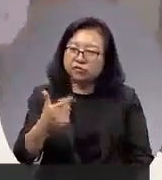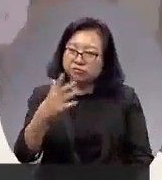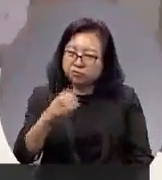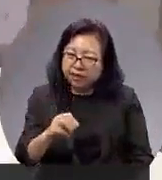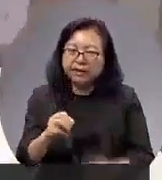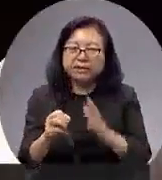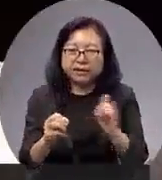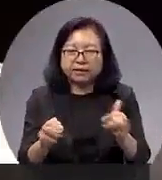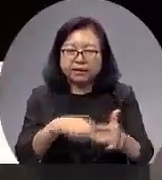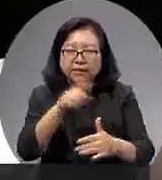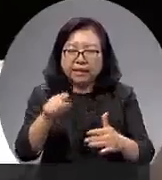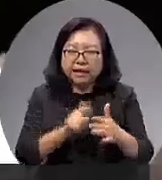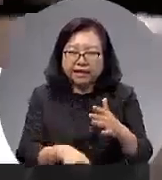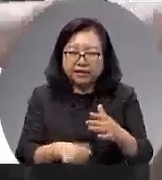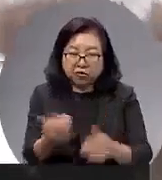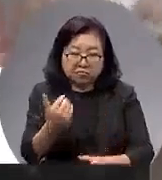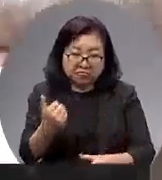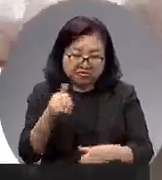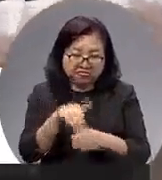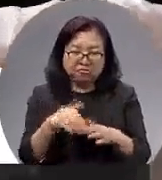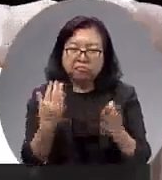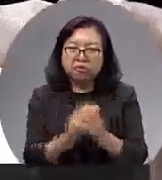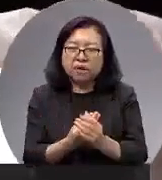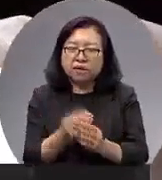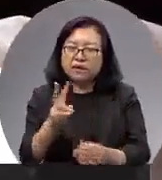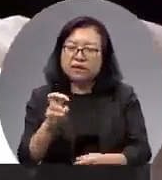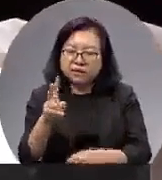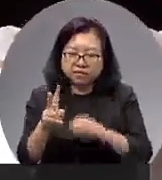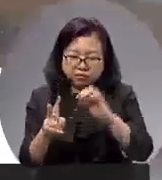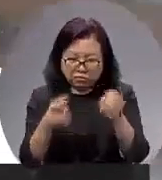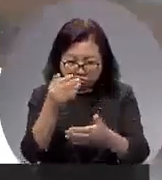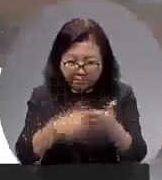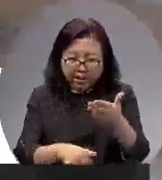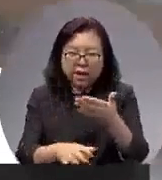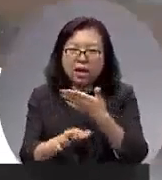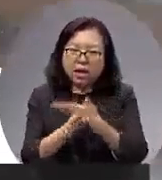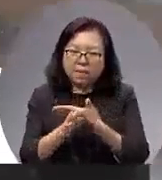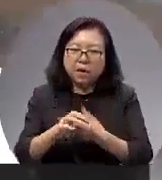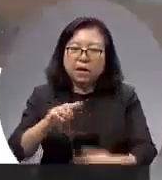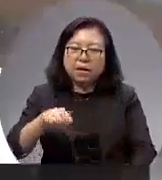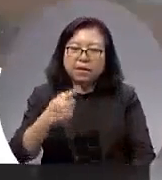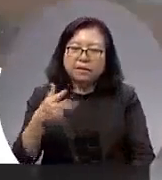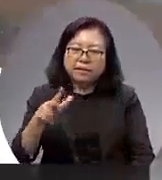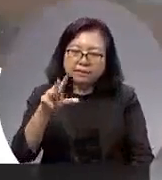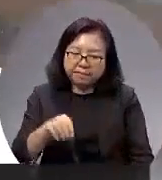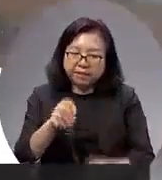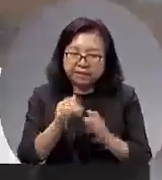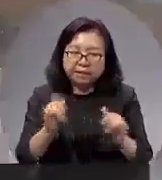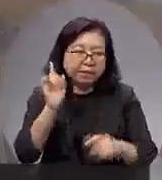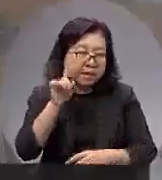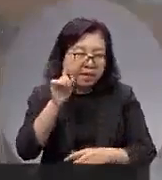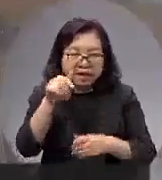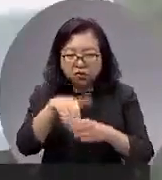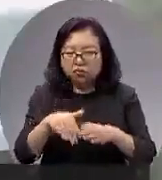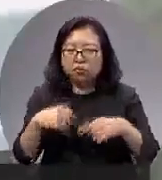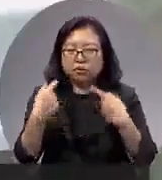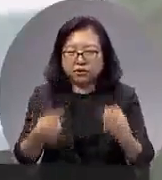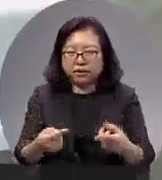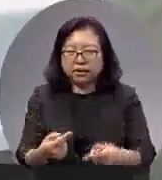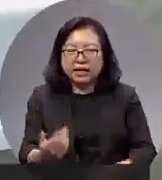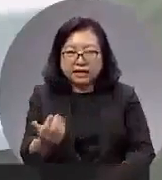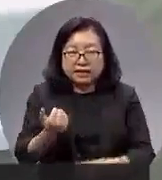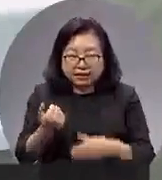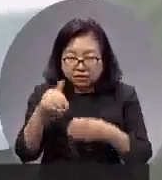가운데 사전 투표를 바친 21.2 9% 를 제외한 100 7만여 명의 내일 본 투 * 참회합니다 사천 투표율은